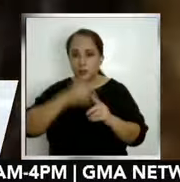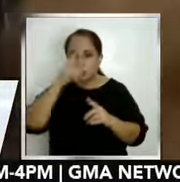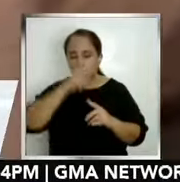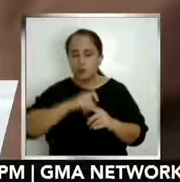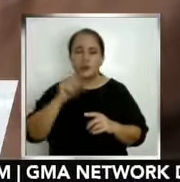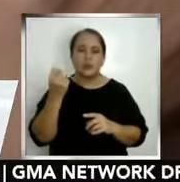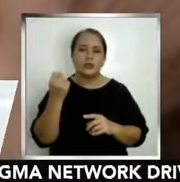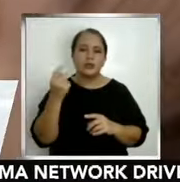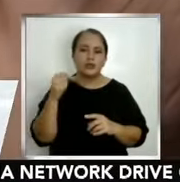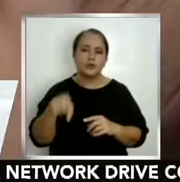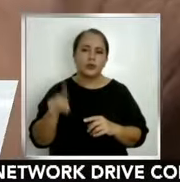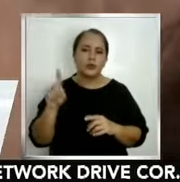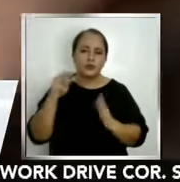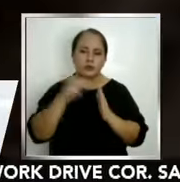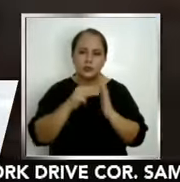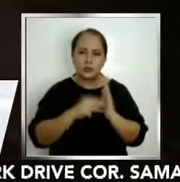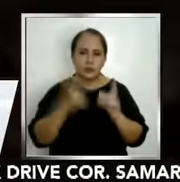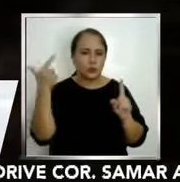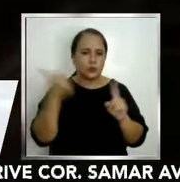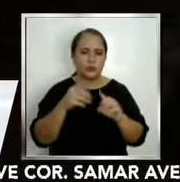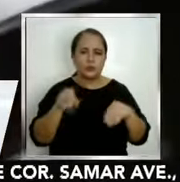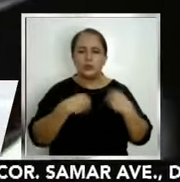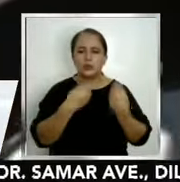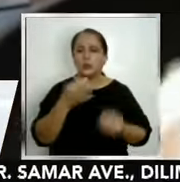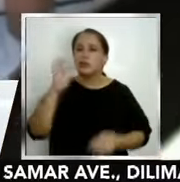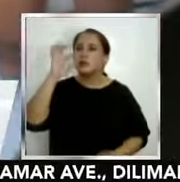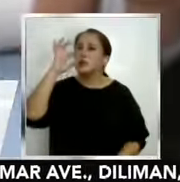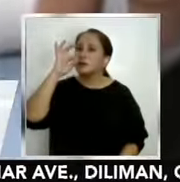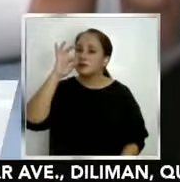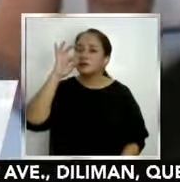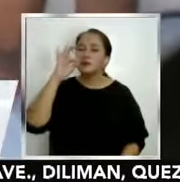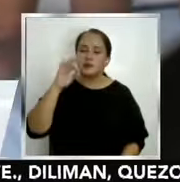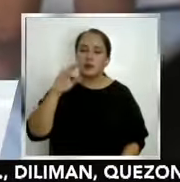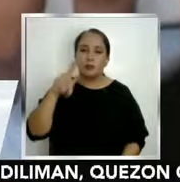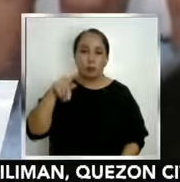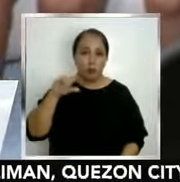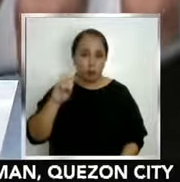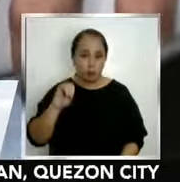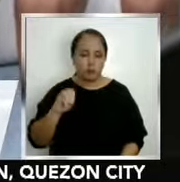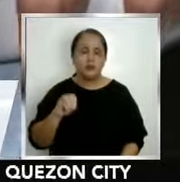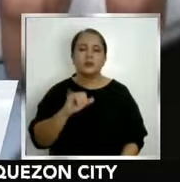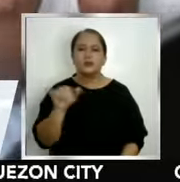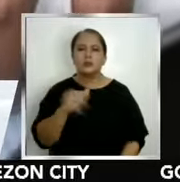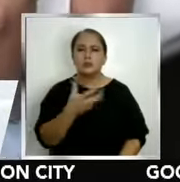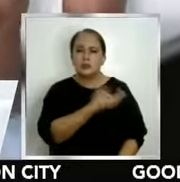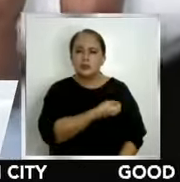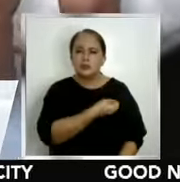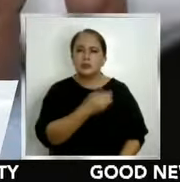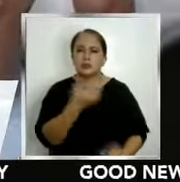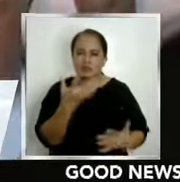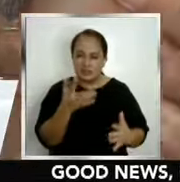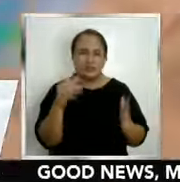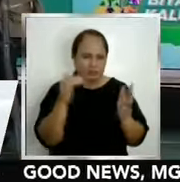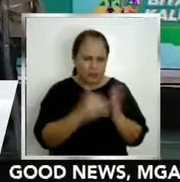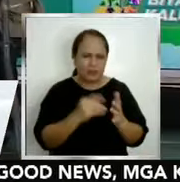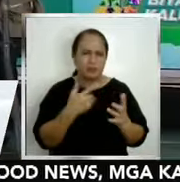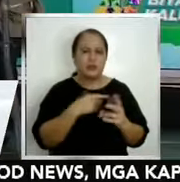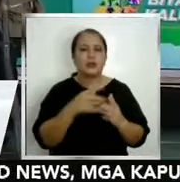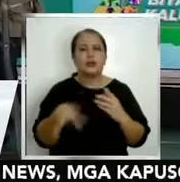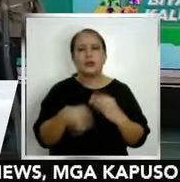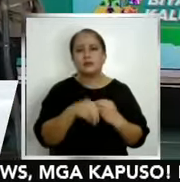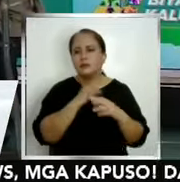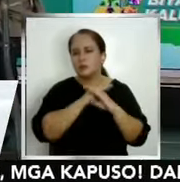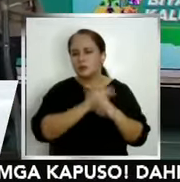na mga batang target bigyan ng oral polio vaccine. Babakunahan maging ang mga bakunado na para dagdag proteksyon. Dumalo